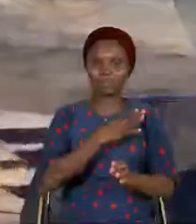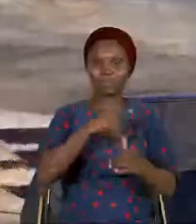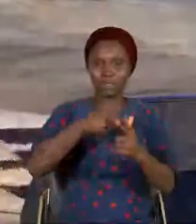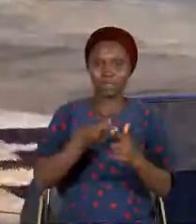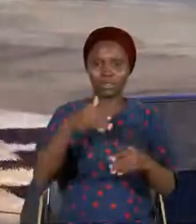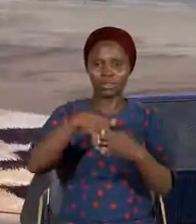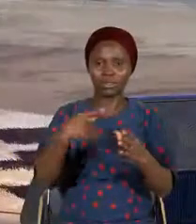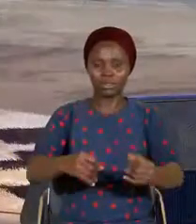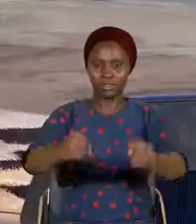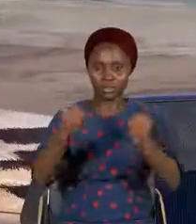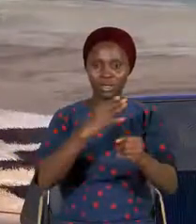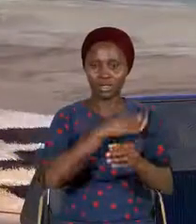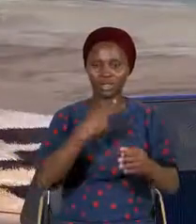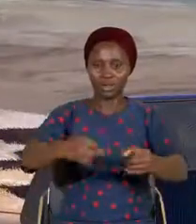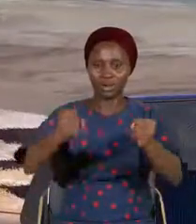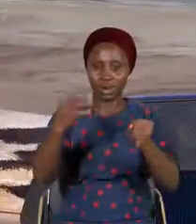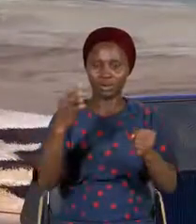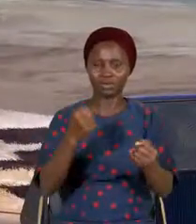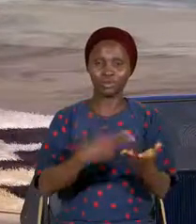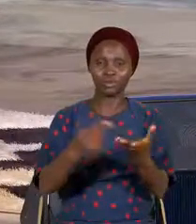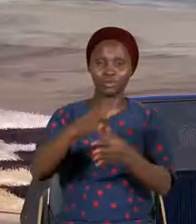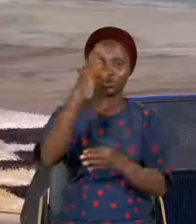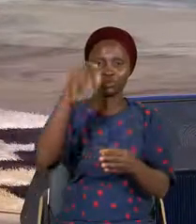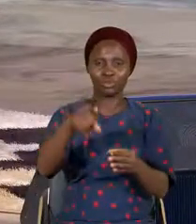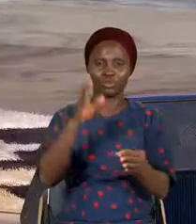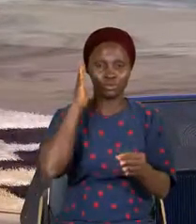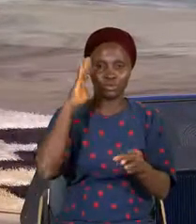Par la puissance des miracles, par la puissance de l'esprit,